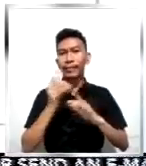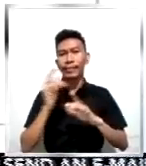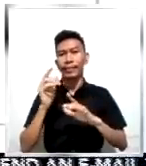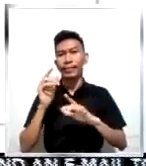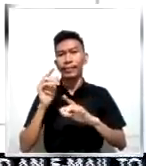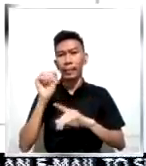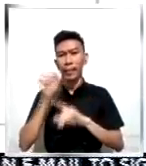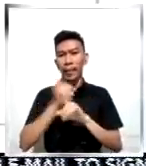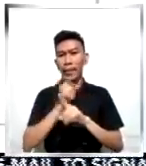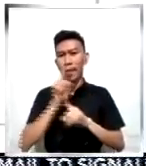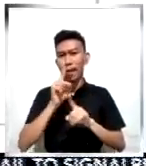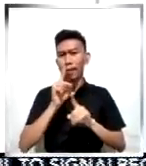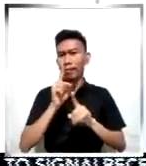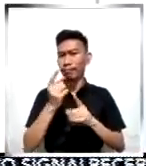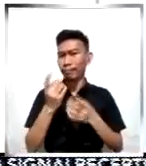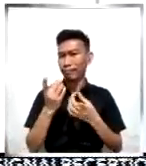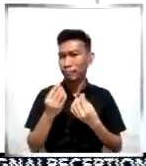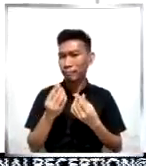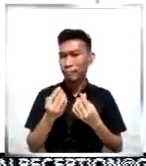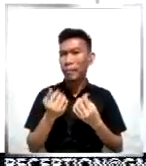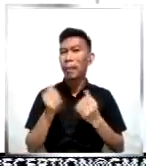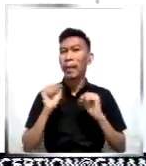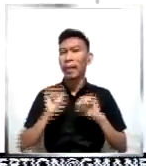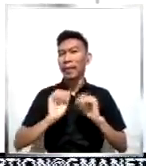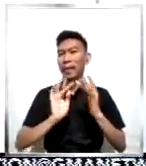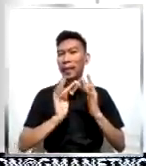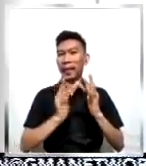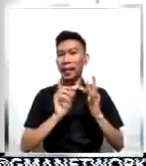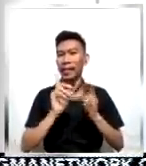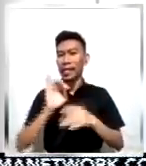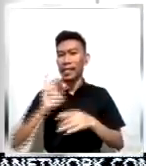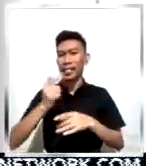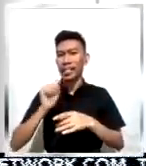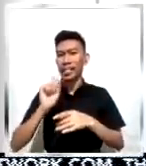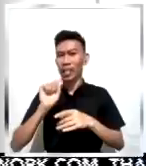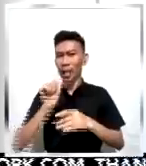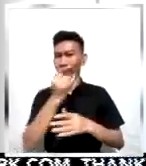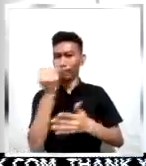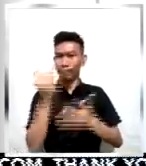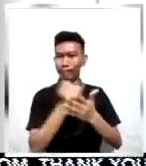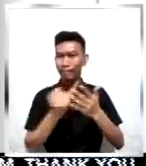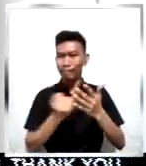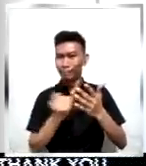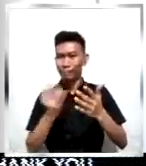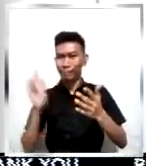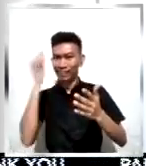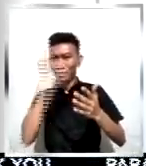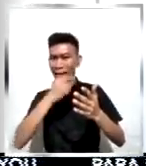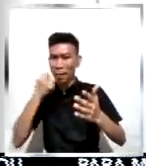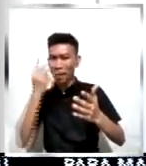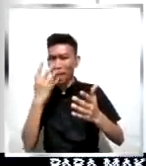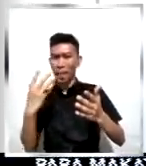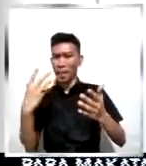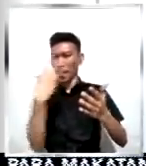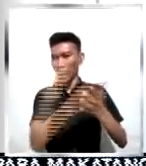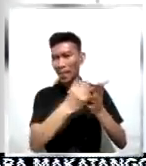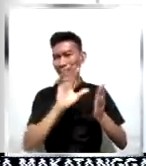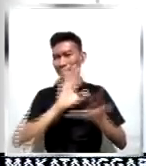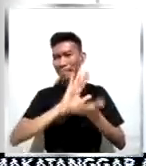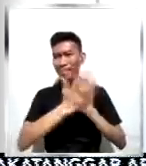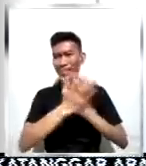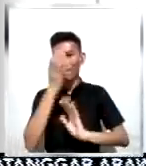ng digital cartoon version ng inyong imahe mula sa estilo ng buhok, body